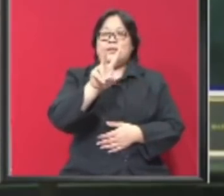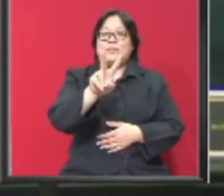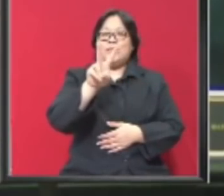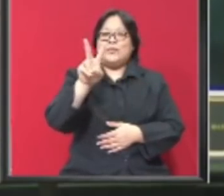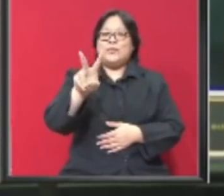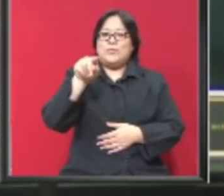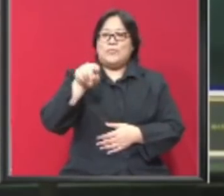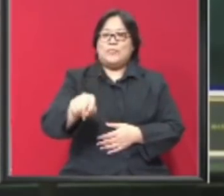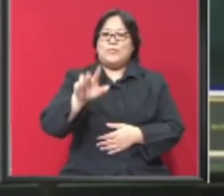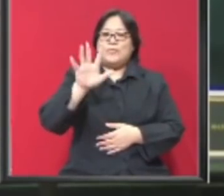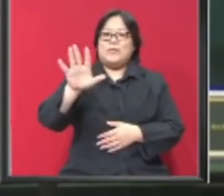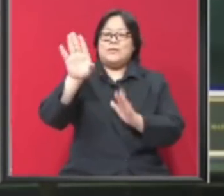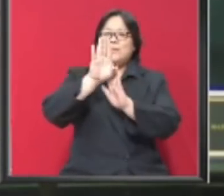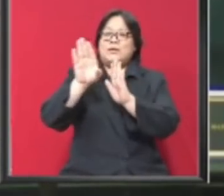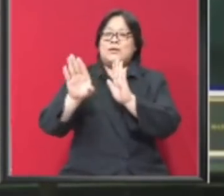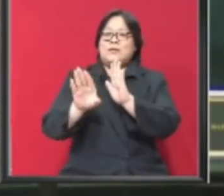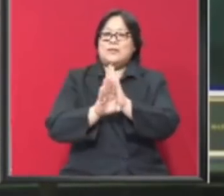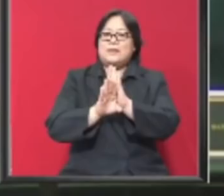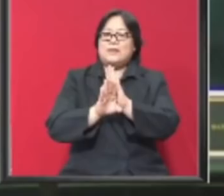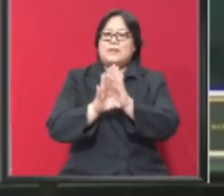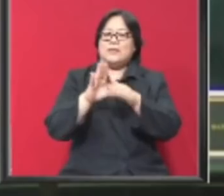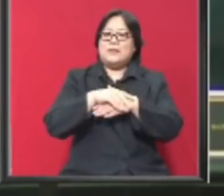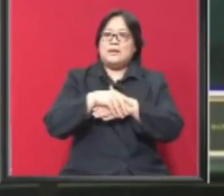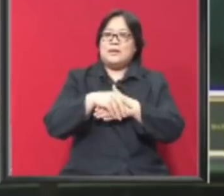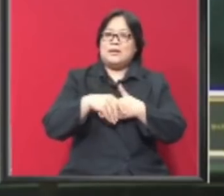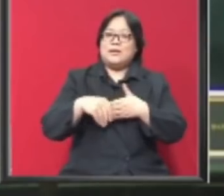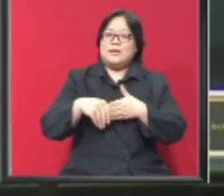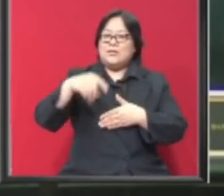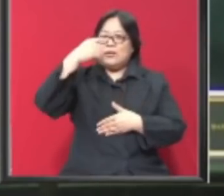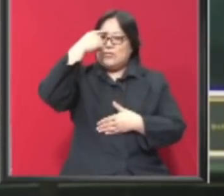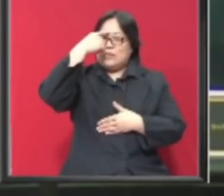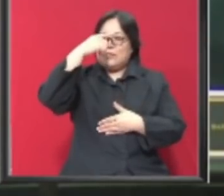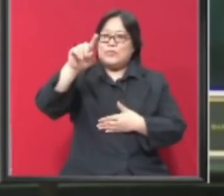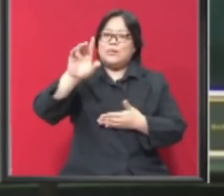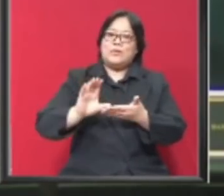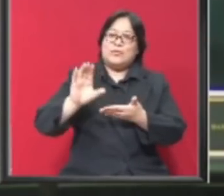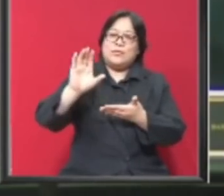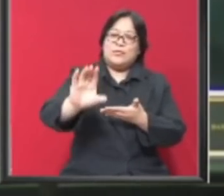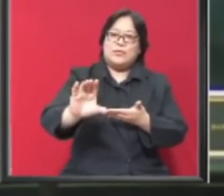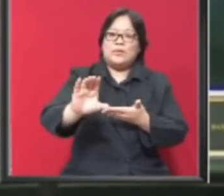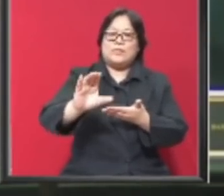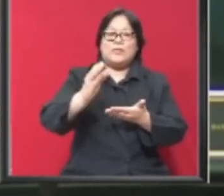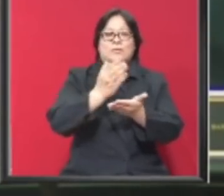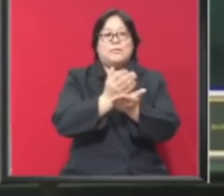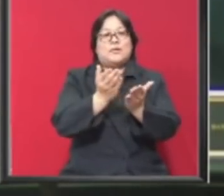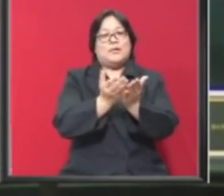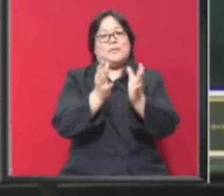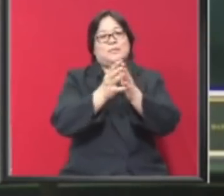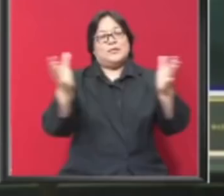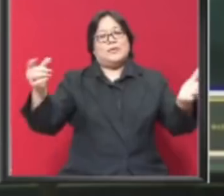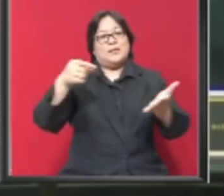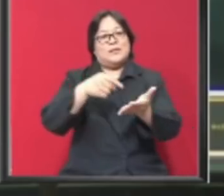322 perempuan 5 bilin ringgit untuk membiayai belanja one gergasi